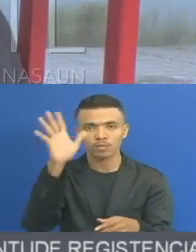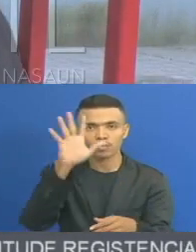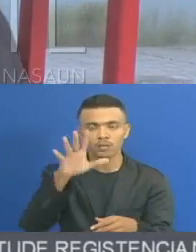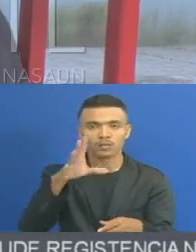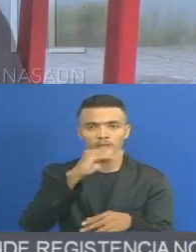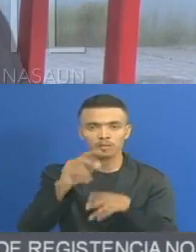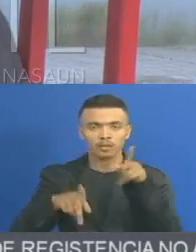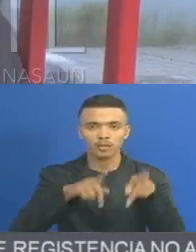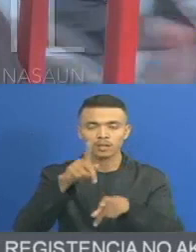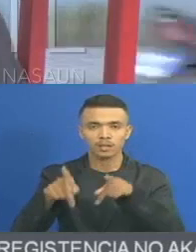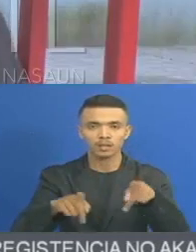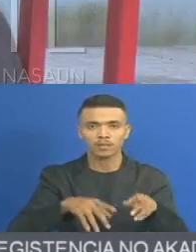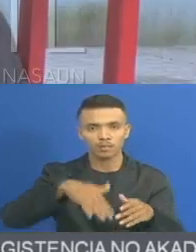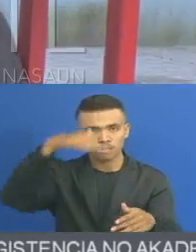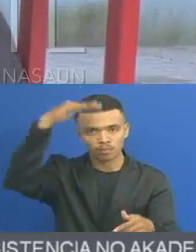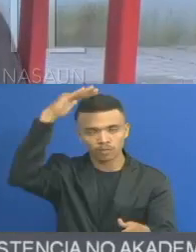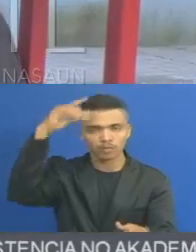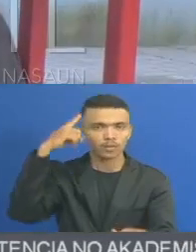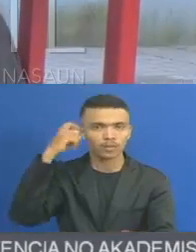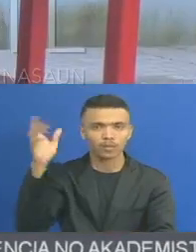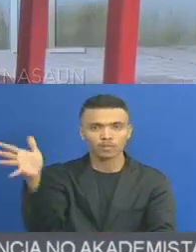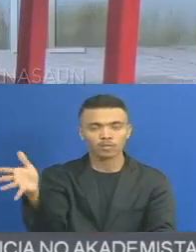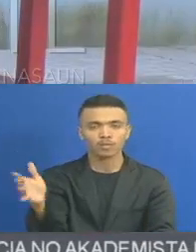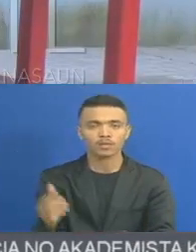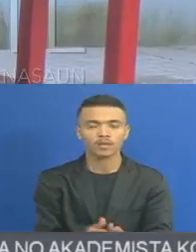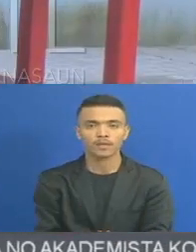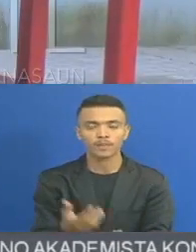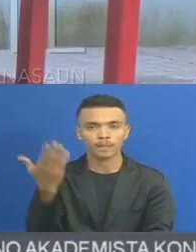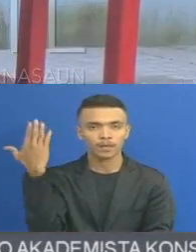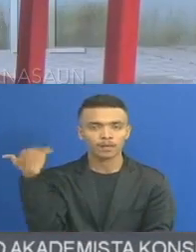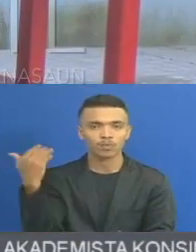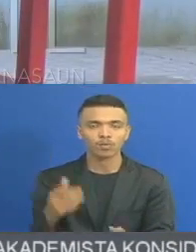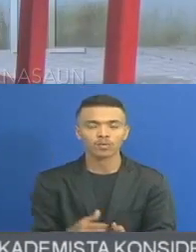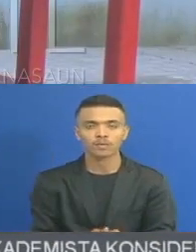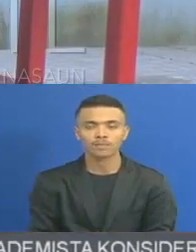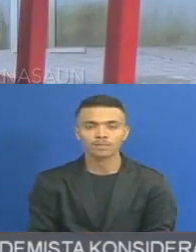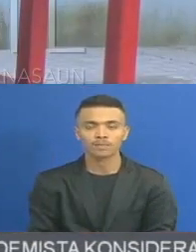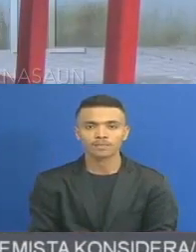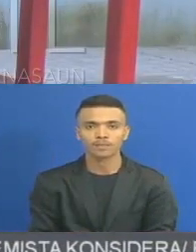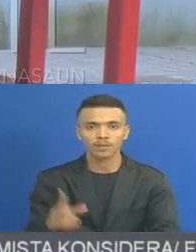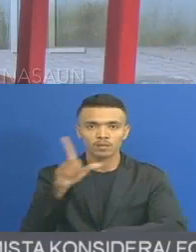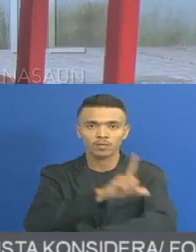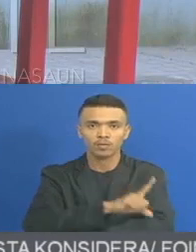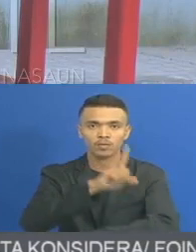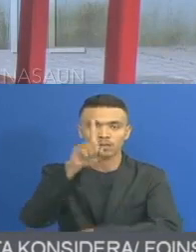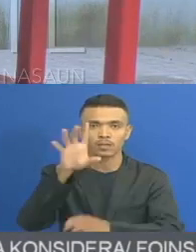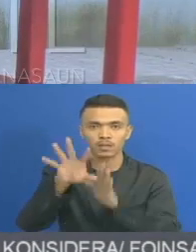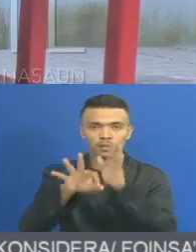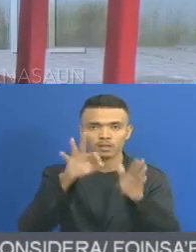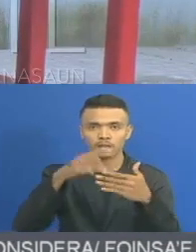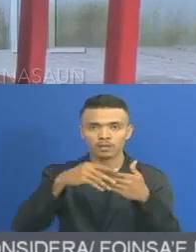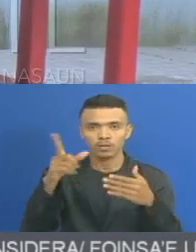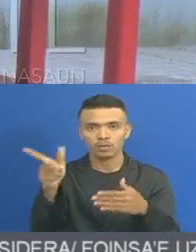asa ema bot 50 sen. Uluk asa dari asa lorong jahetan 25